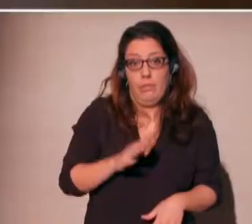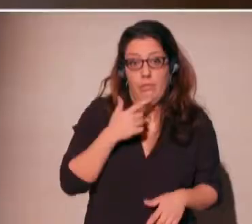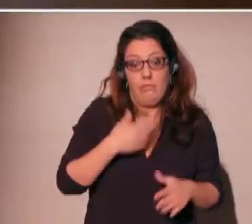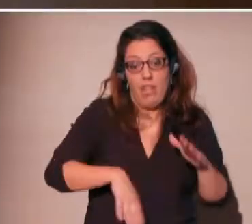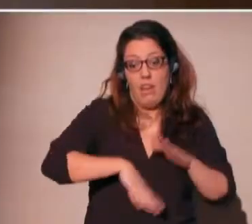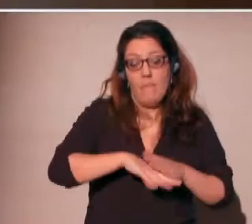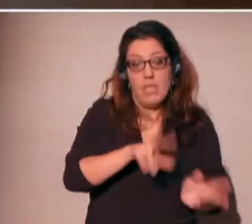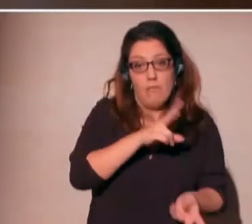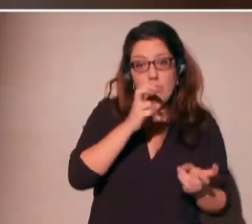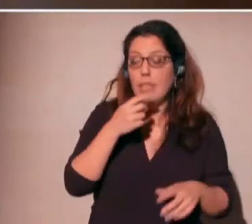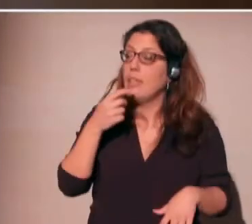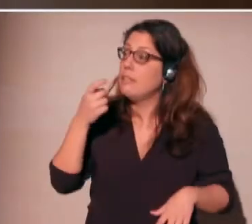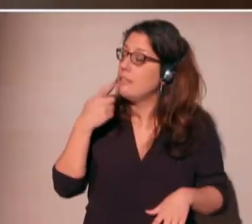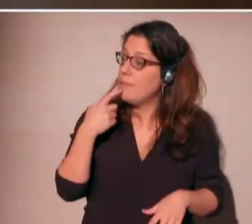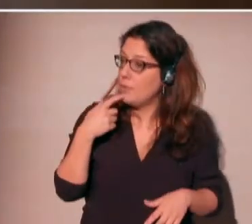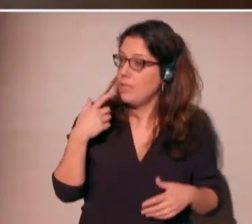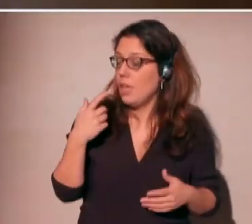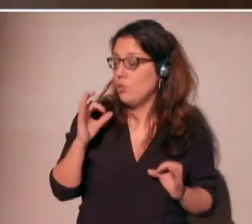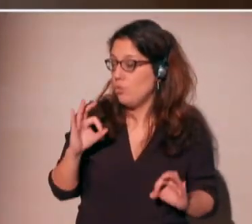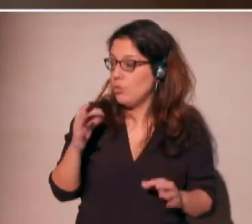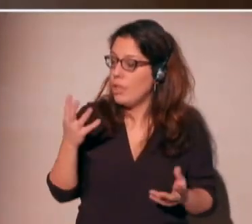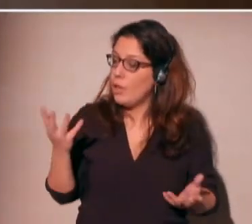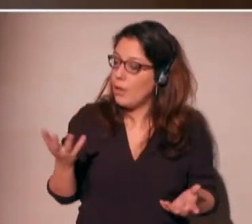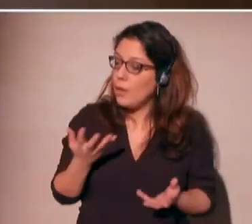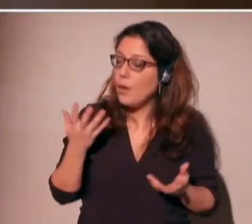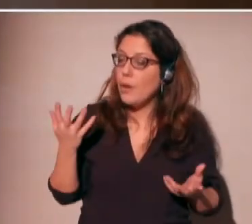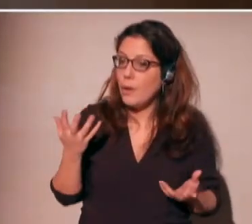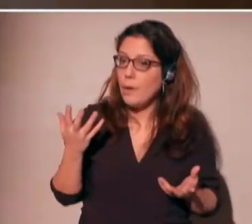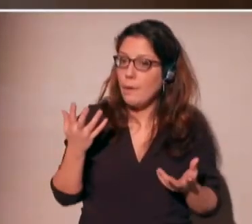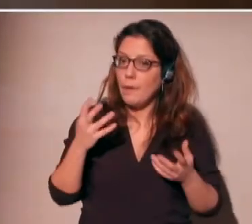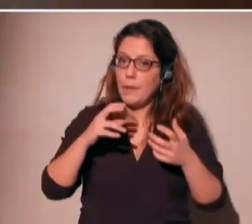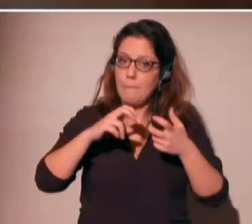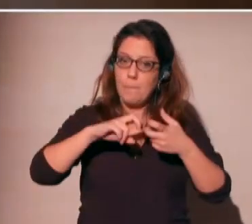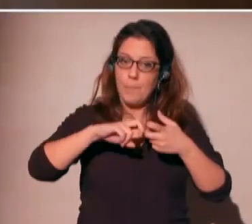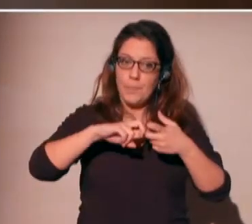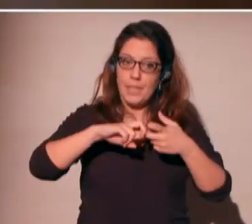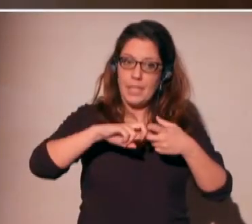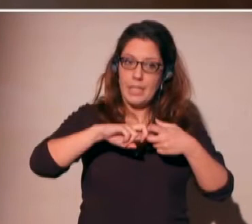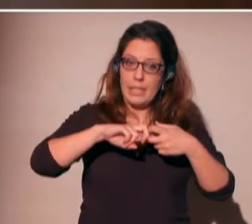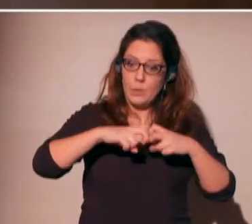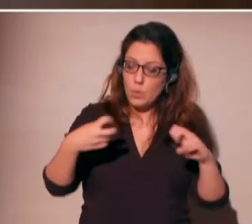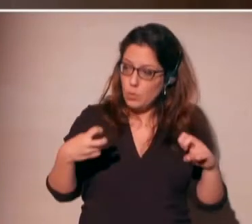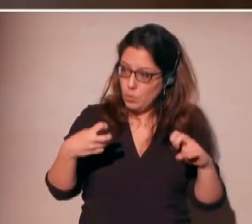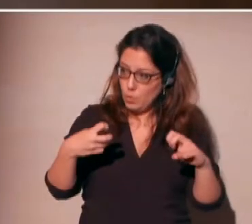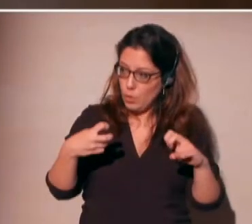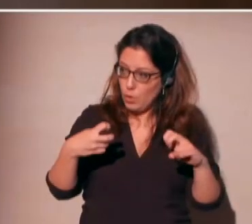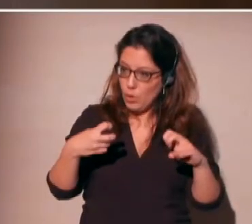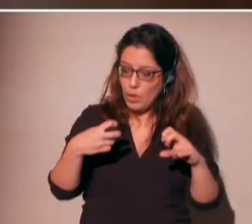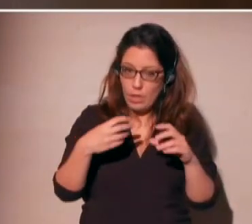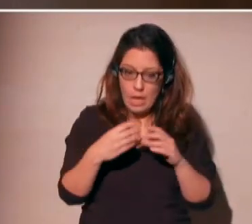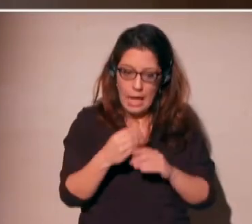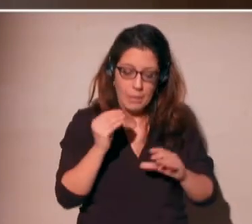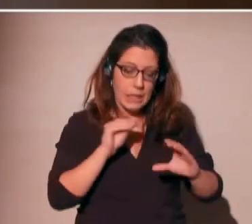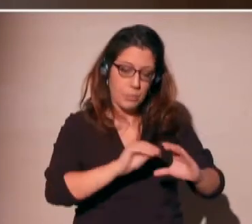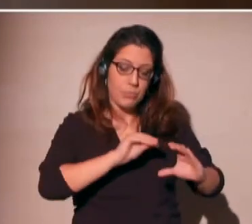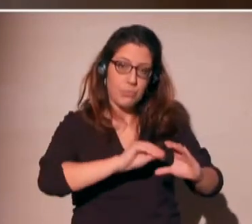compréhension. C'est-à-dire qu'on ne comprend pas effectivement les structures qui sont apprises au-delà des